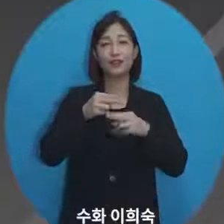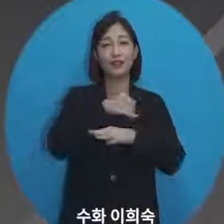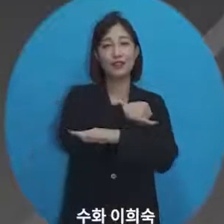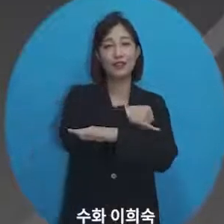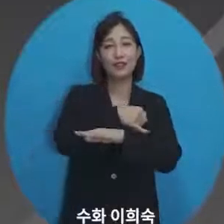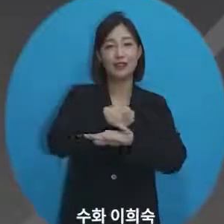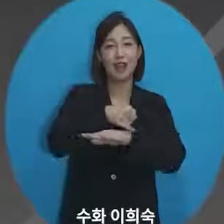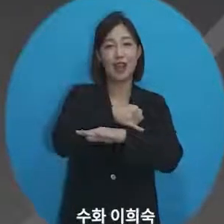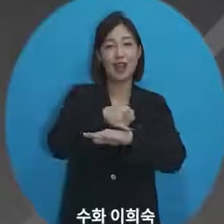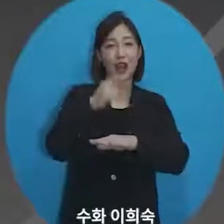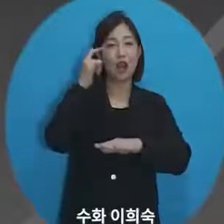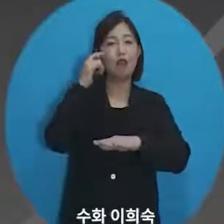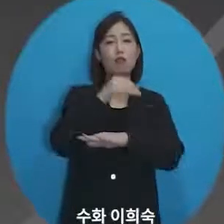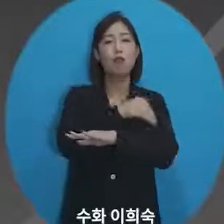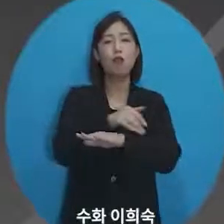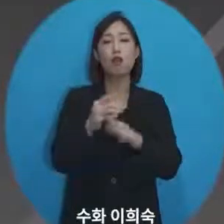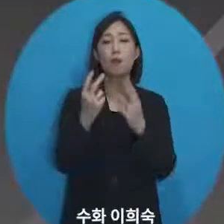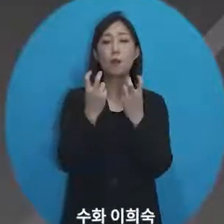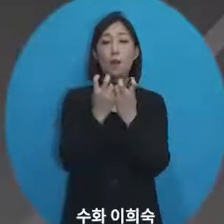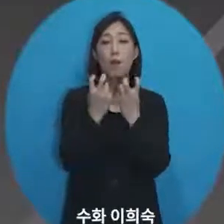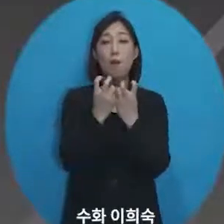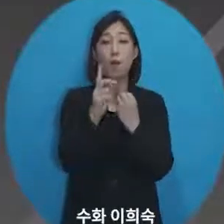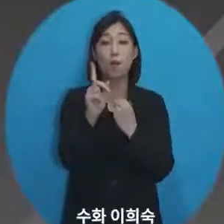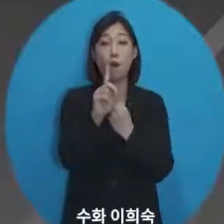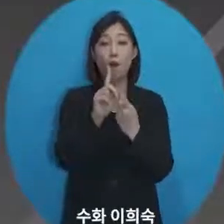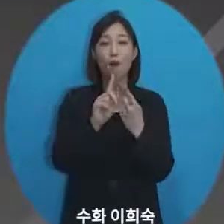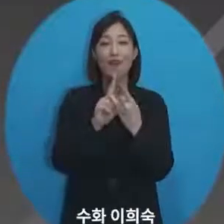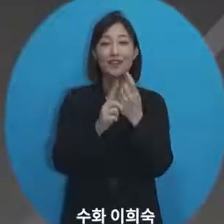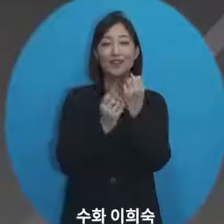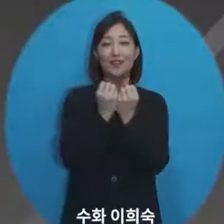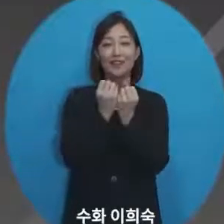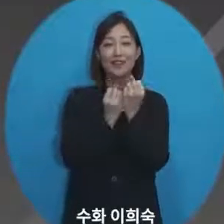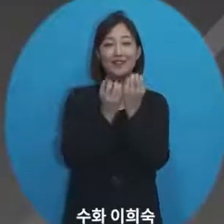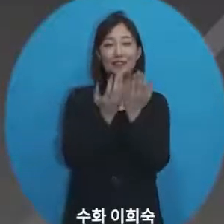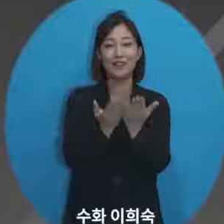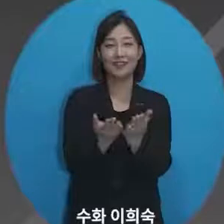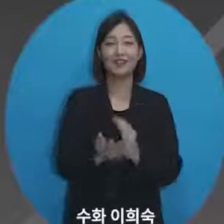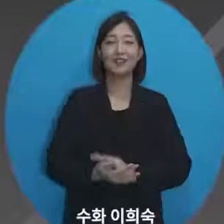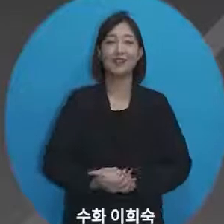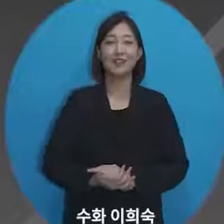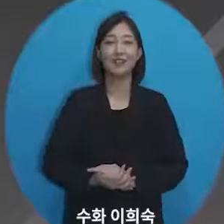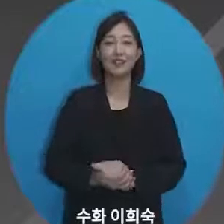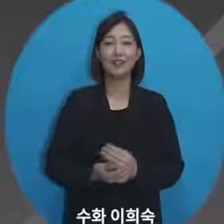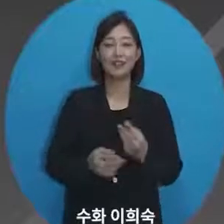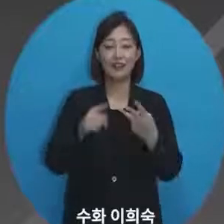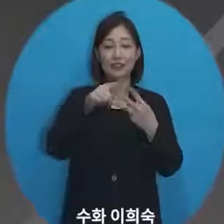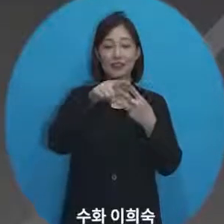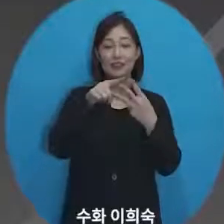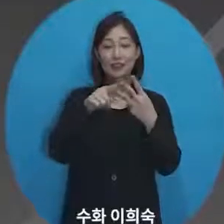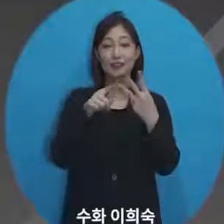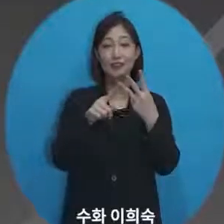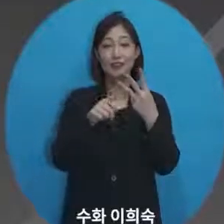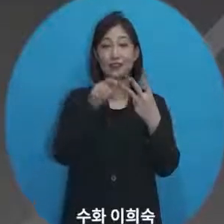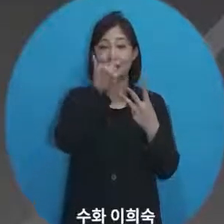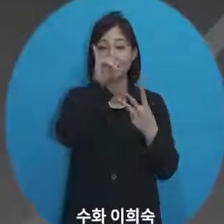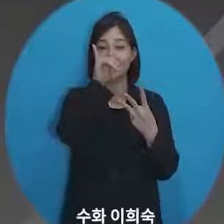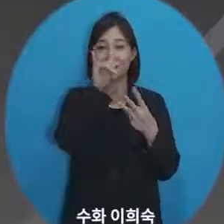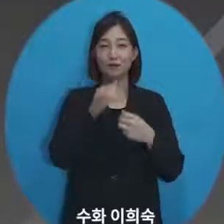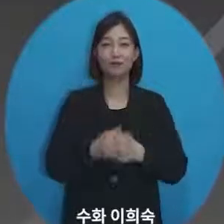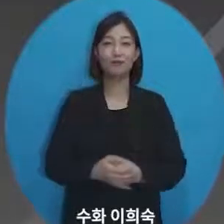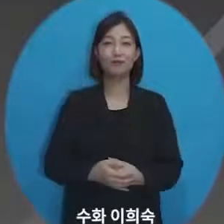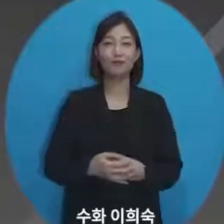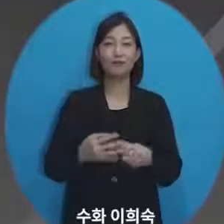우선 유니버설 디자인을 어떻게 계획하느냐라는 부분인데요. 뭐 세 가지 방법으로 말씀을